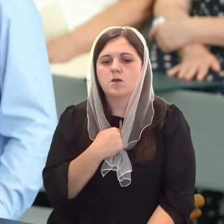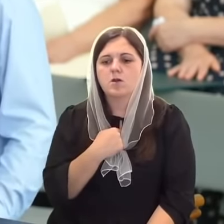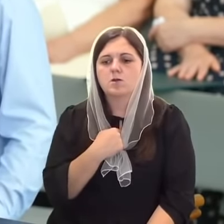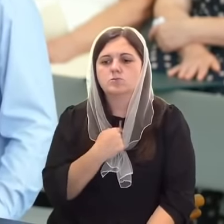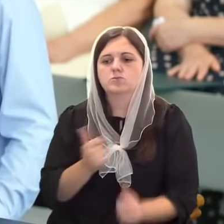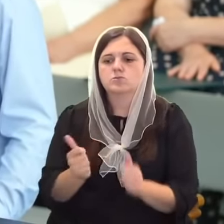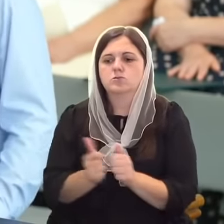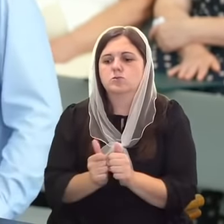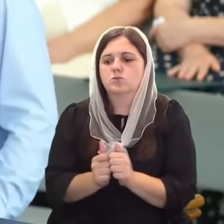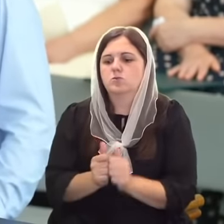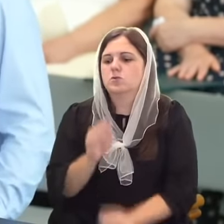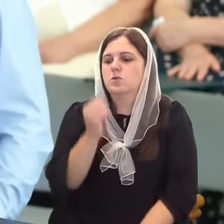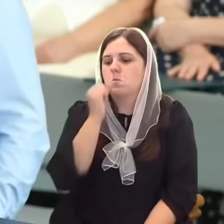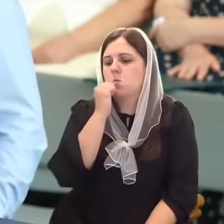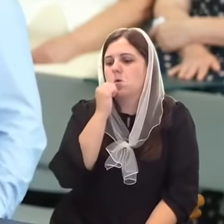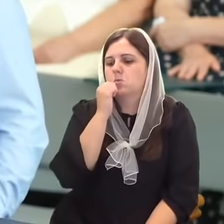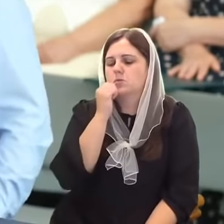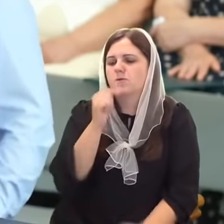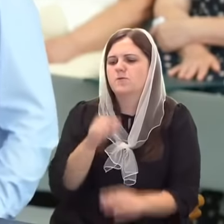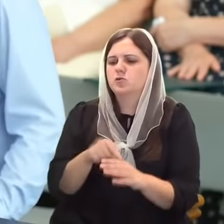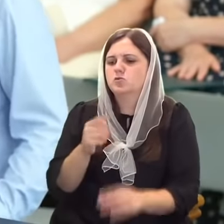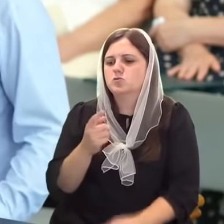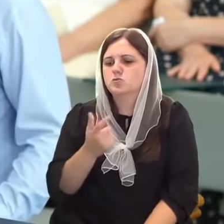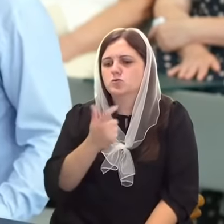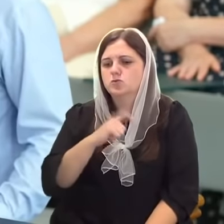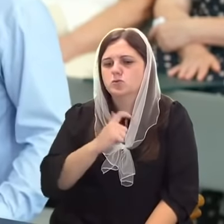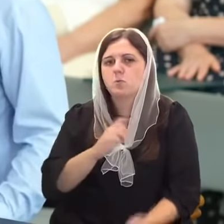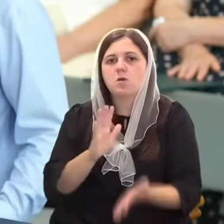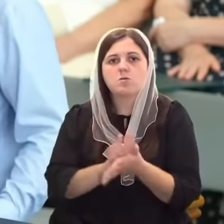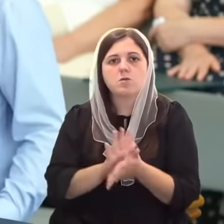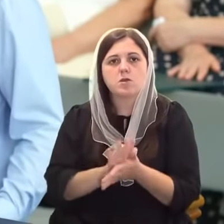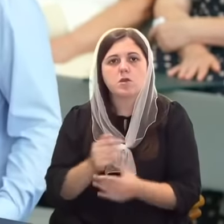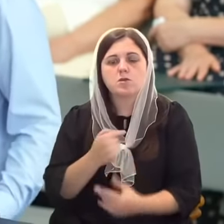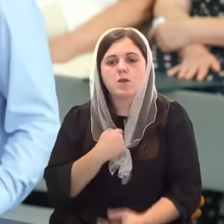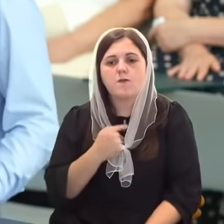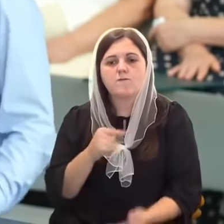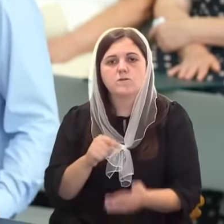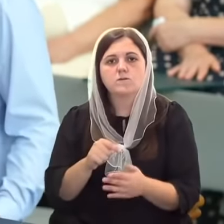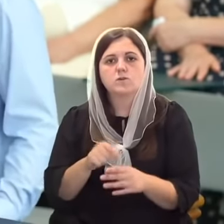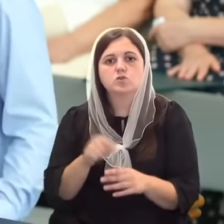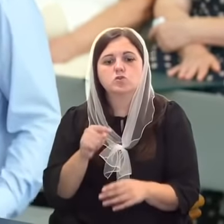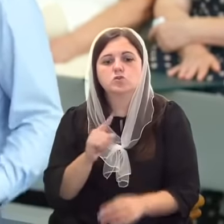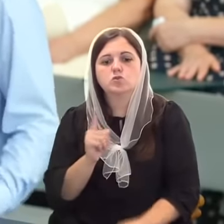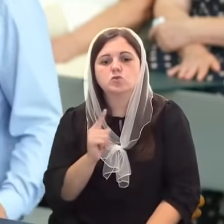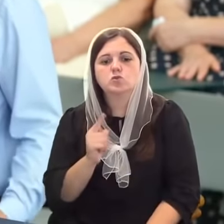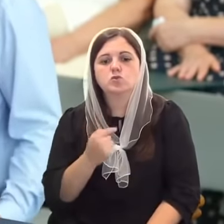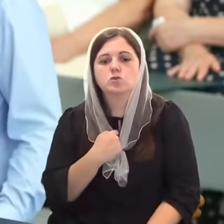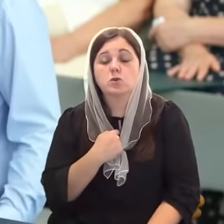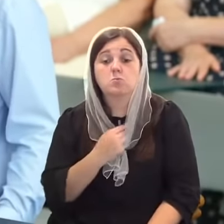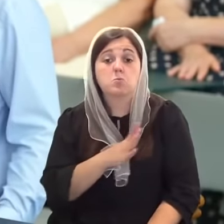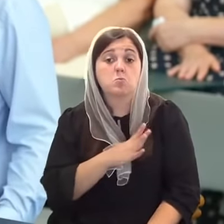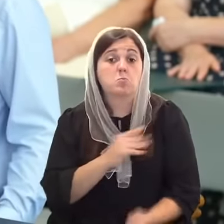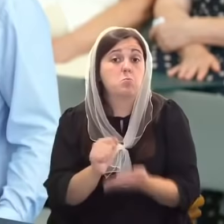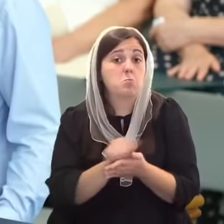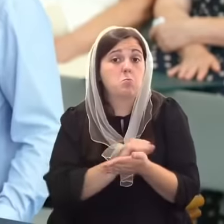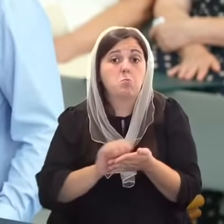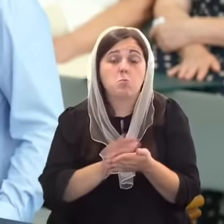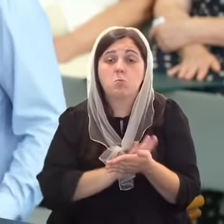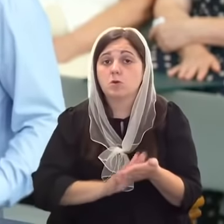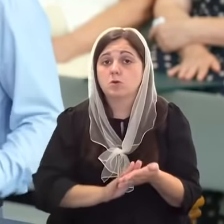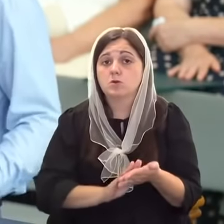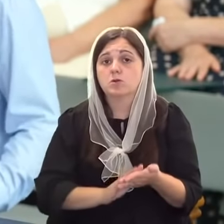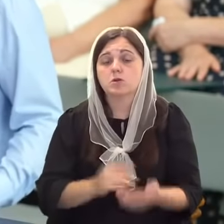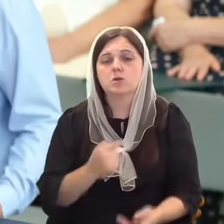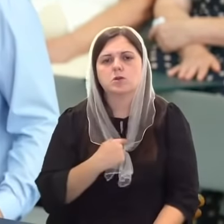грязным. Я первый раз такое почувствовал, потому что я был только с душем, я был помытый. Я